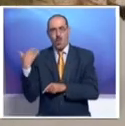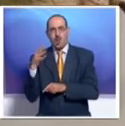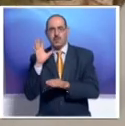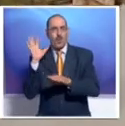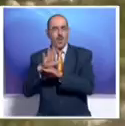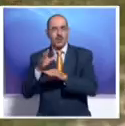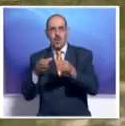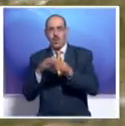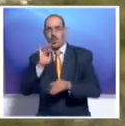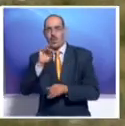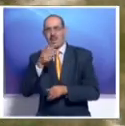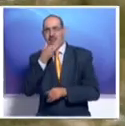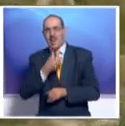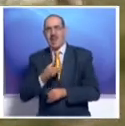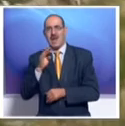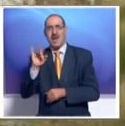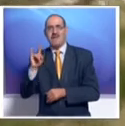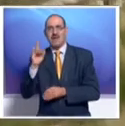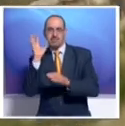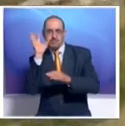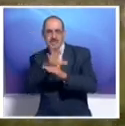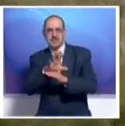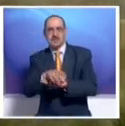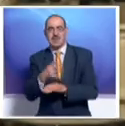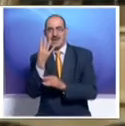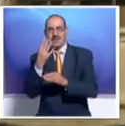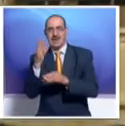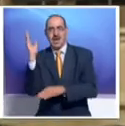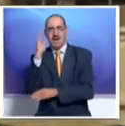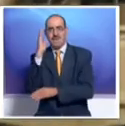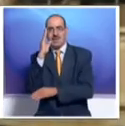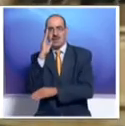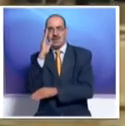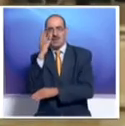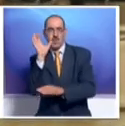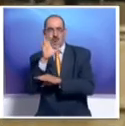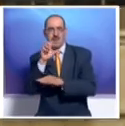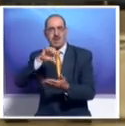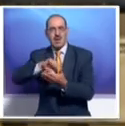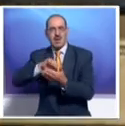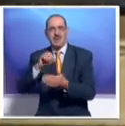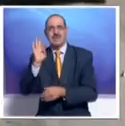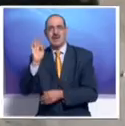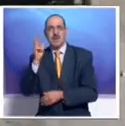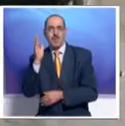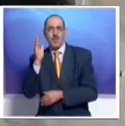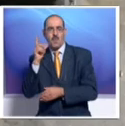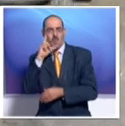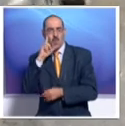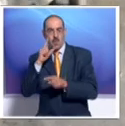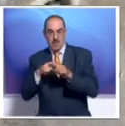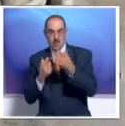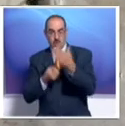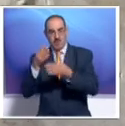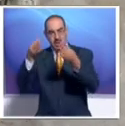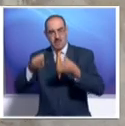قوات خليفة حفتر هجومها في 4 أفريل الجاري على طرابلس وفق حصيلة جديدة